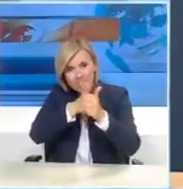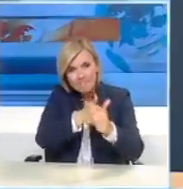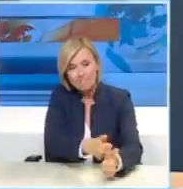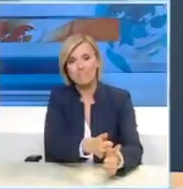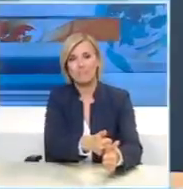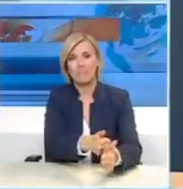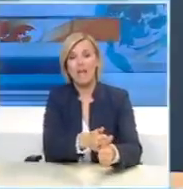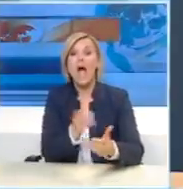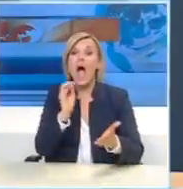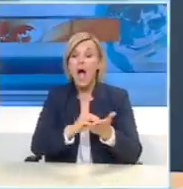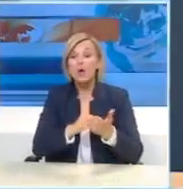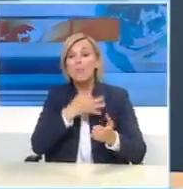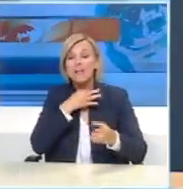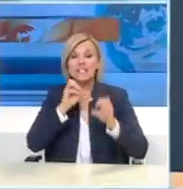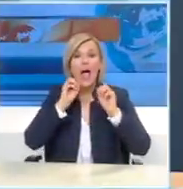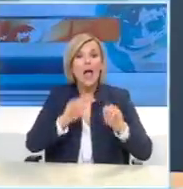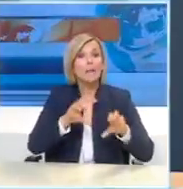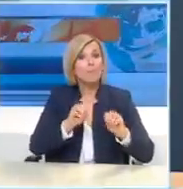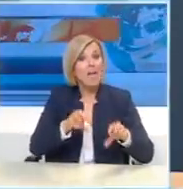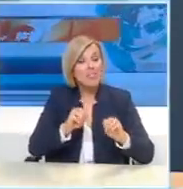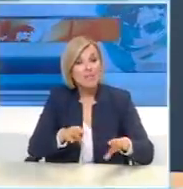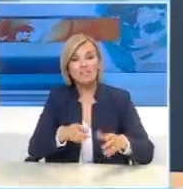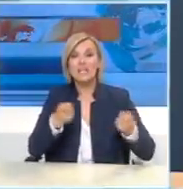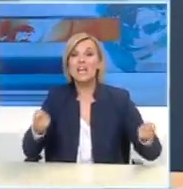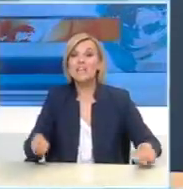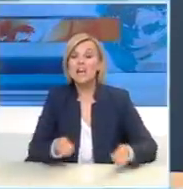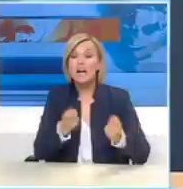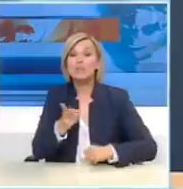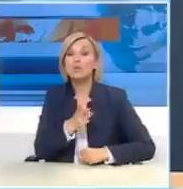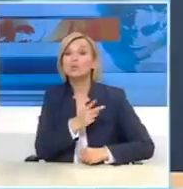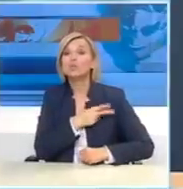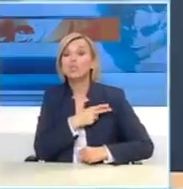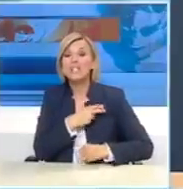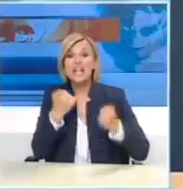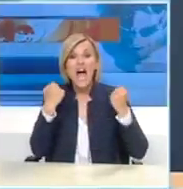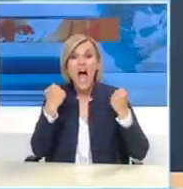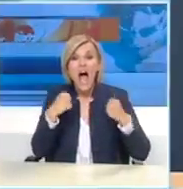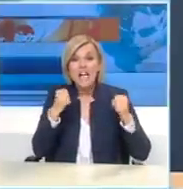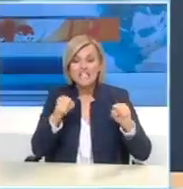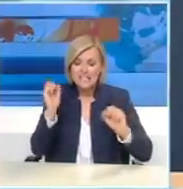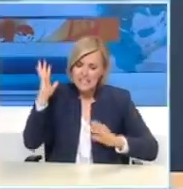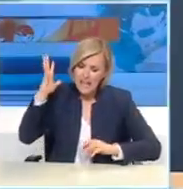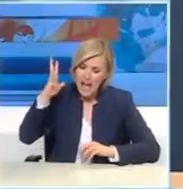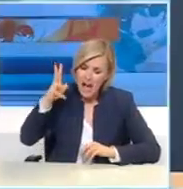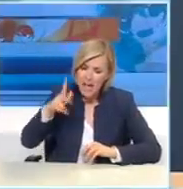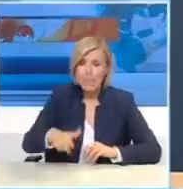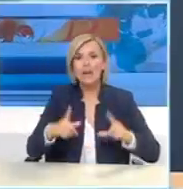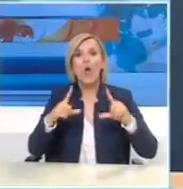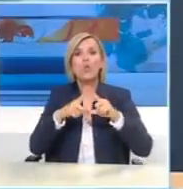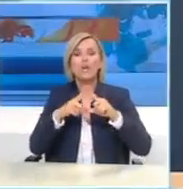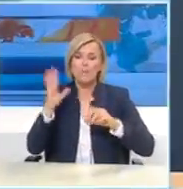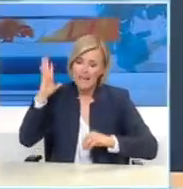να εκπαιδευτούμε ακόμα περισσότερο γι' αυτό, να το υλοποιούμε με ασκήσεις καθημερινές, αν δεν είναι καθημερινές ας